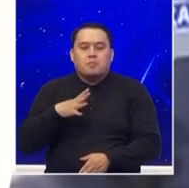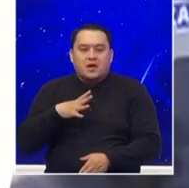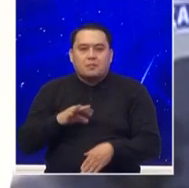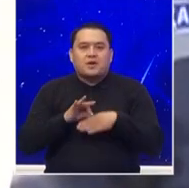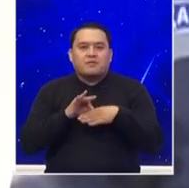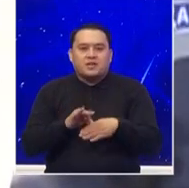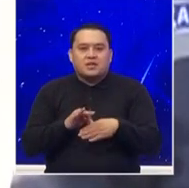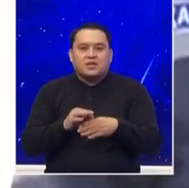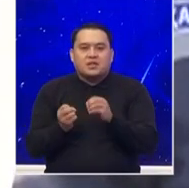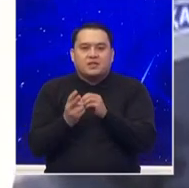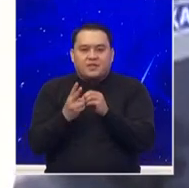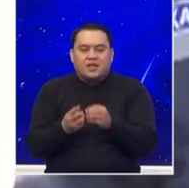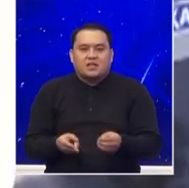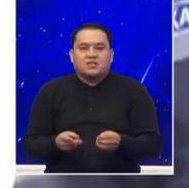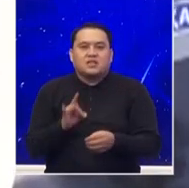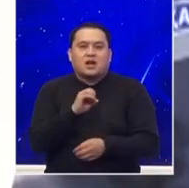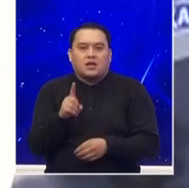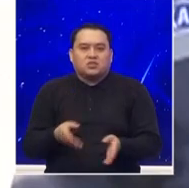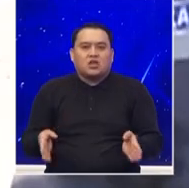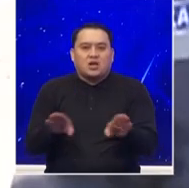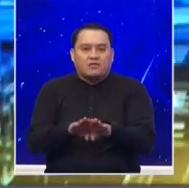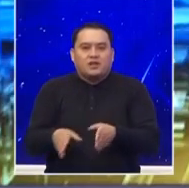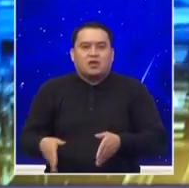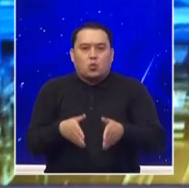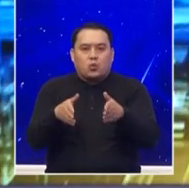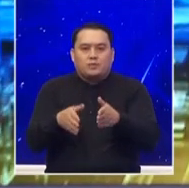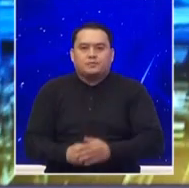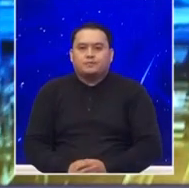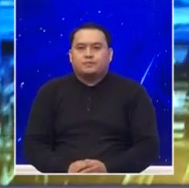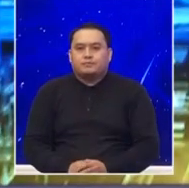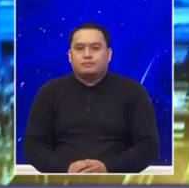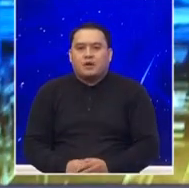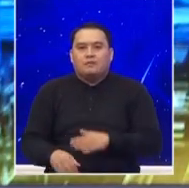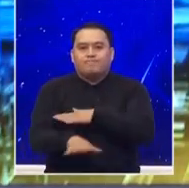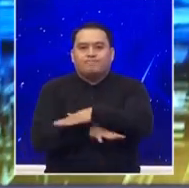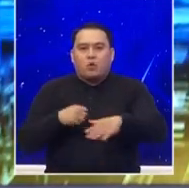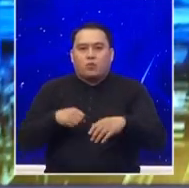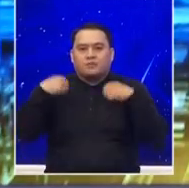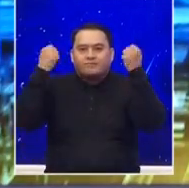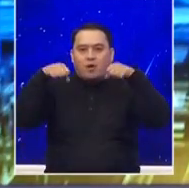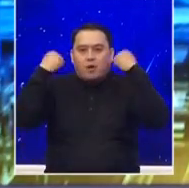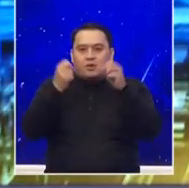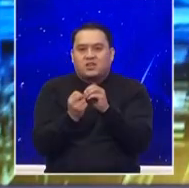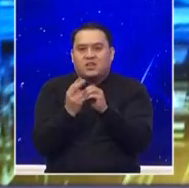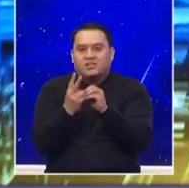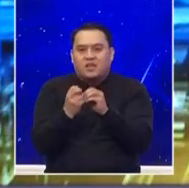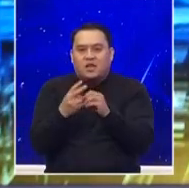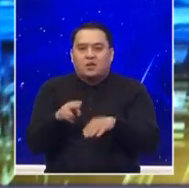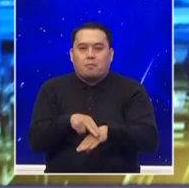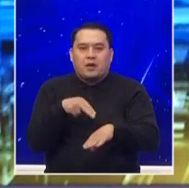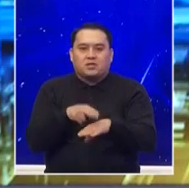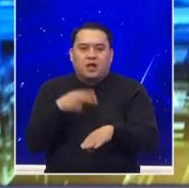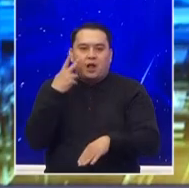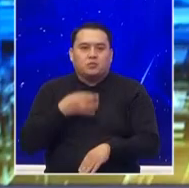произведены 12 закрытий автомобильной дороги данного сообщения. Кражу 12 баранов раскрыли полицейские